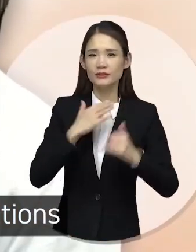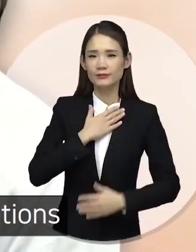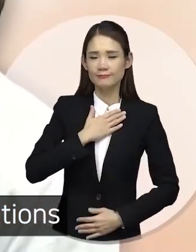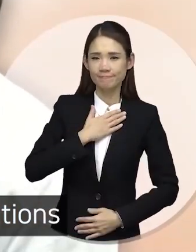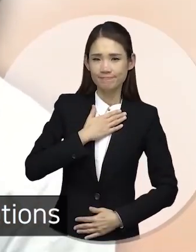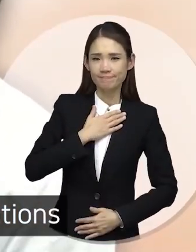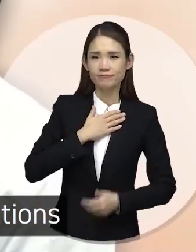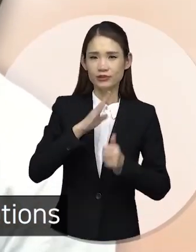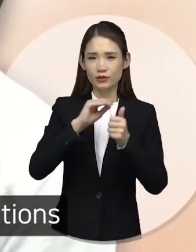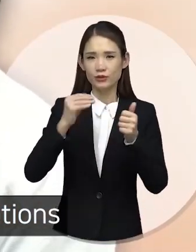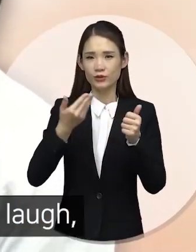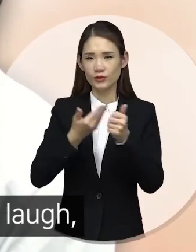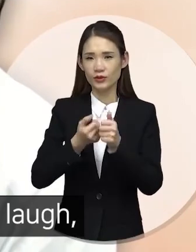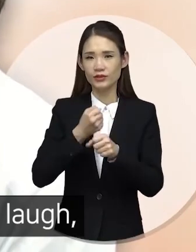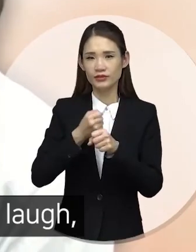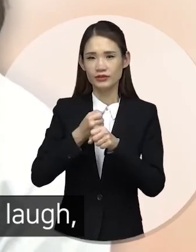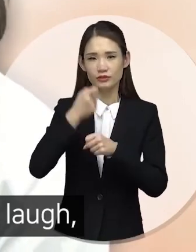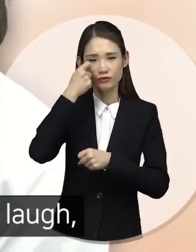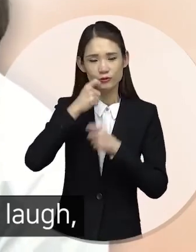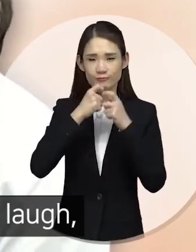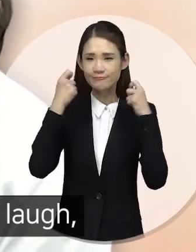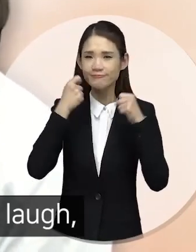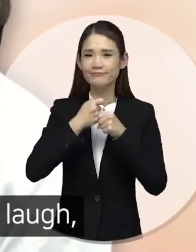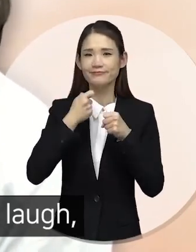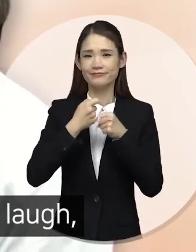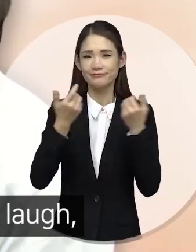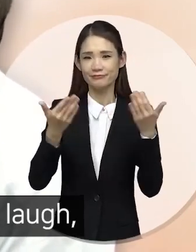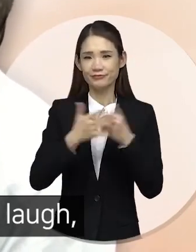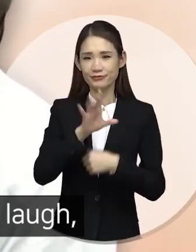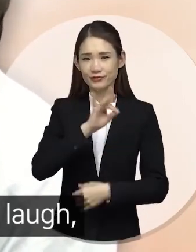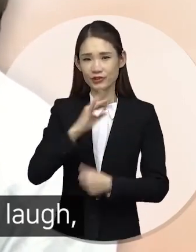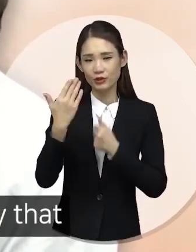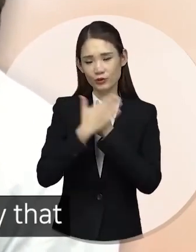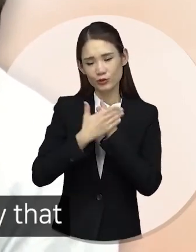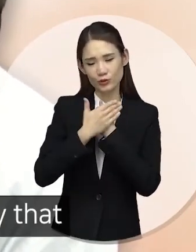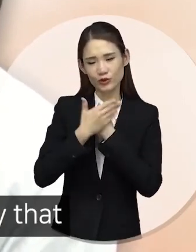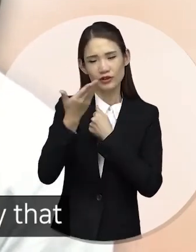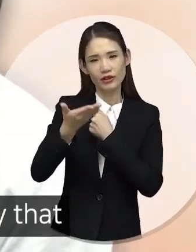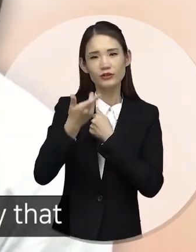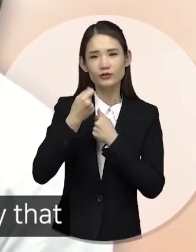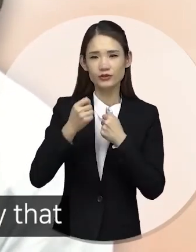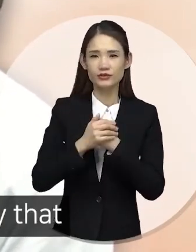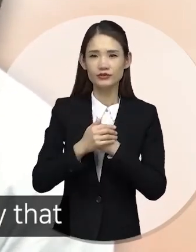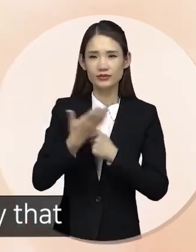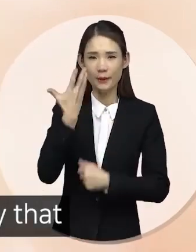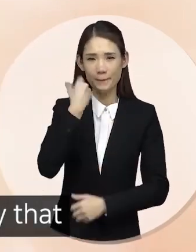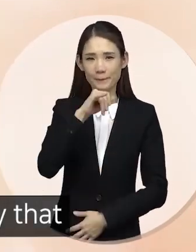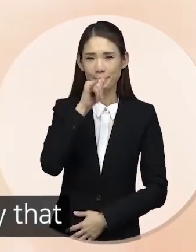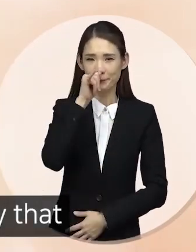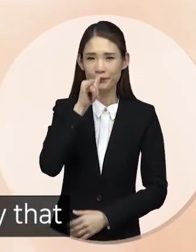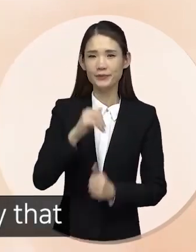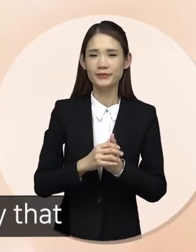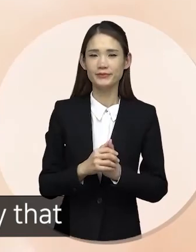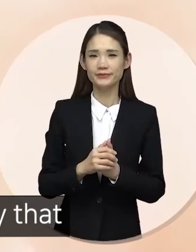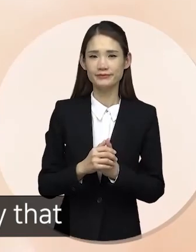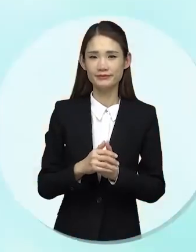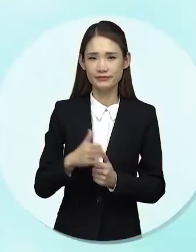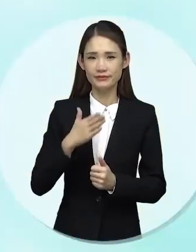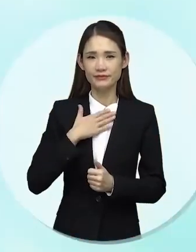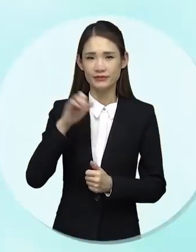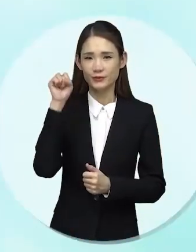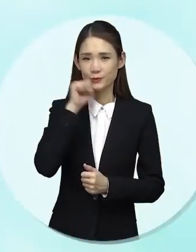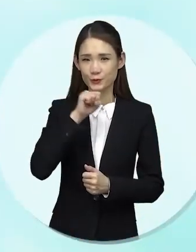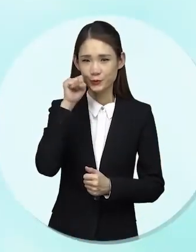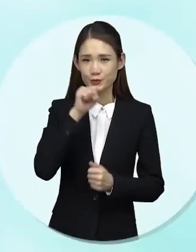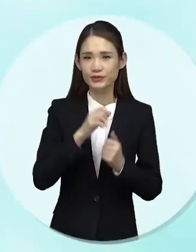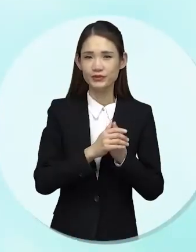사람들의 감정을 어루만질 수 있고 또 사람들을 울고 웃게 할 수 있고 또 가끔은 위로도 할 수 있다는 게 굉장히 매력 있게 느꼈어요.